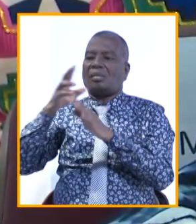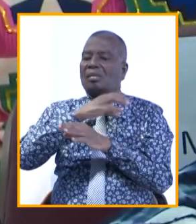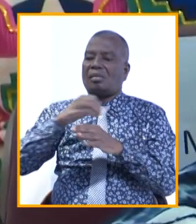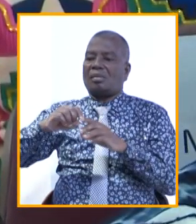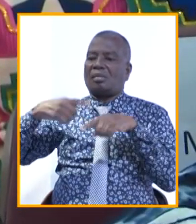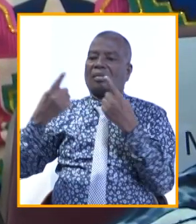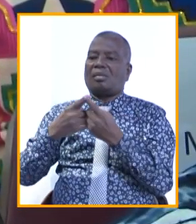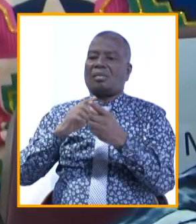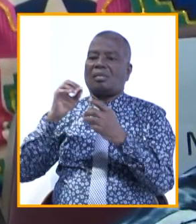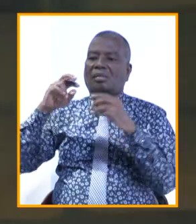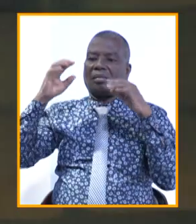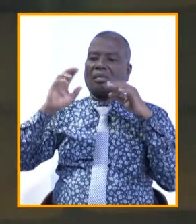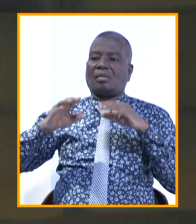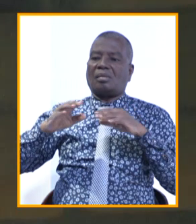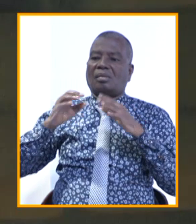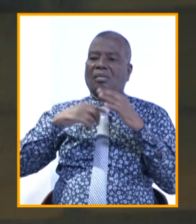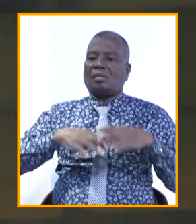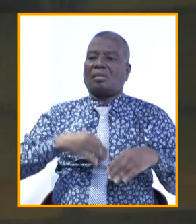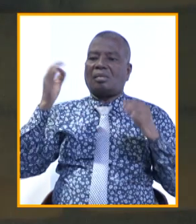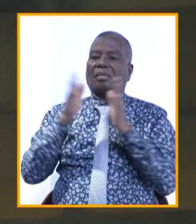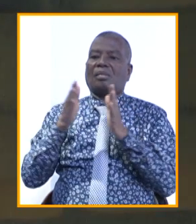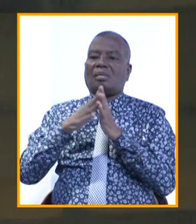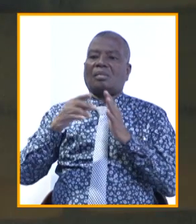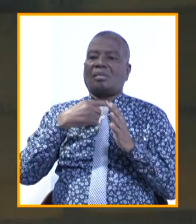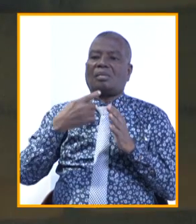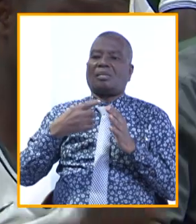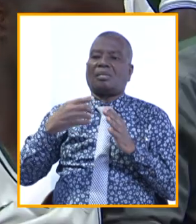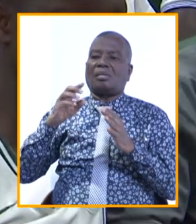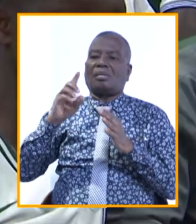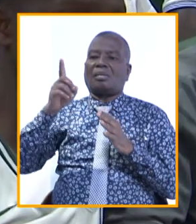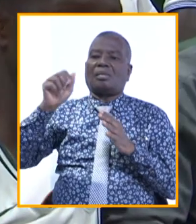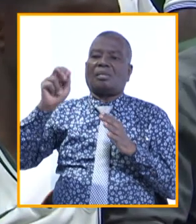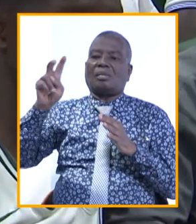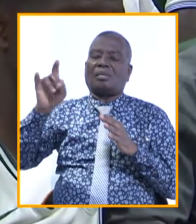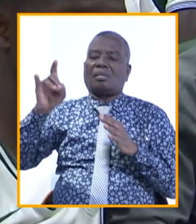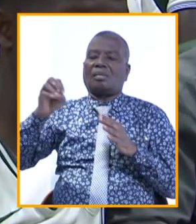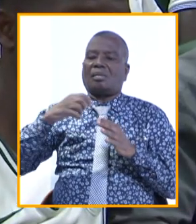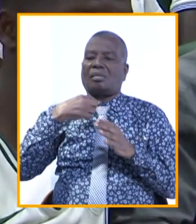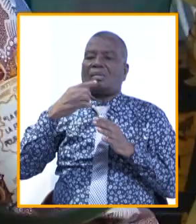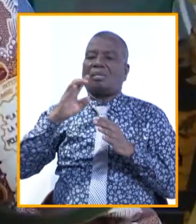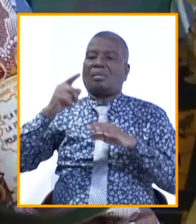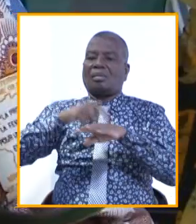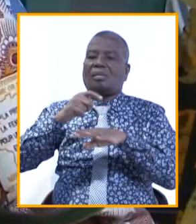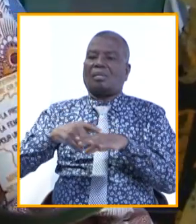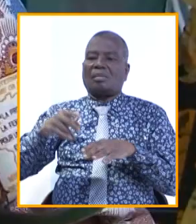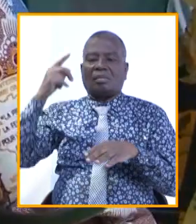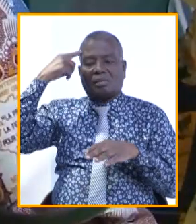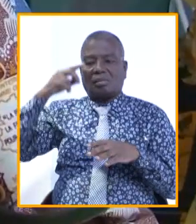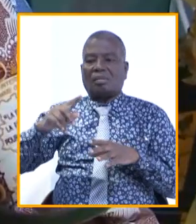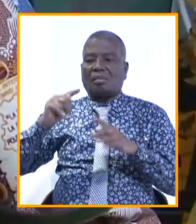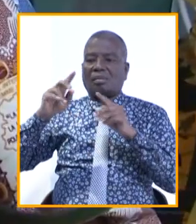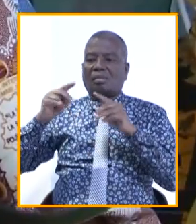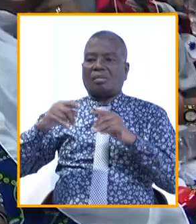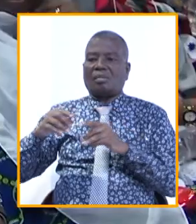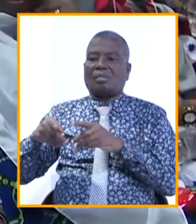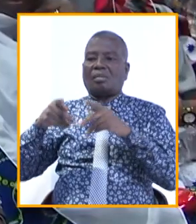RTI de féliciter TV Boaké. David Mobio rappelle que les émissions des vacances sont des moments pour la RTI de permettre à la jeunesse de passer